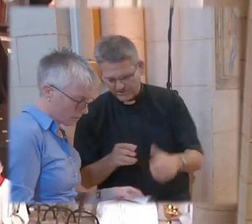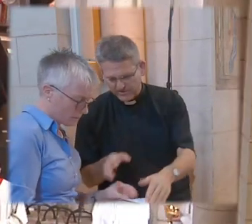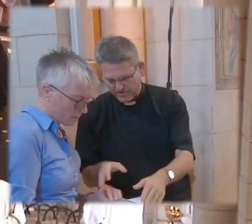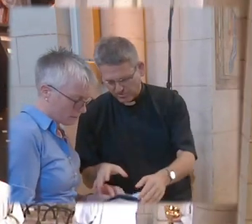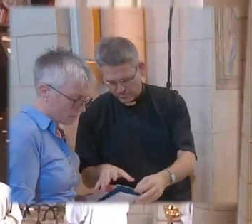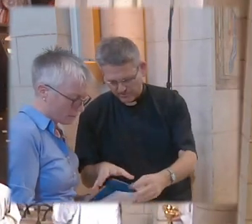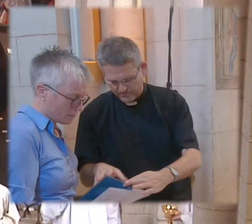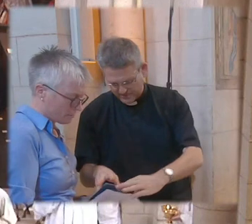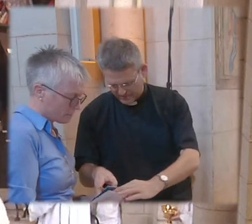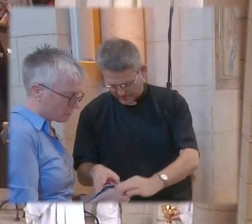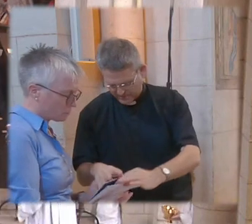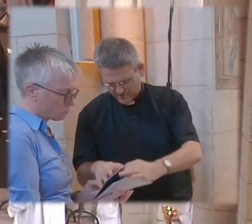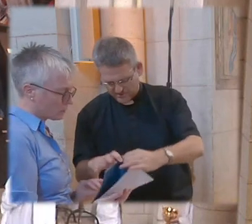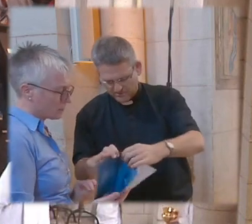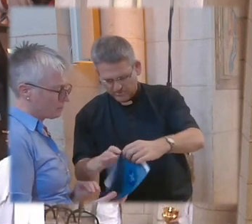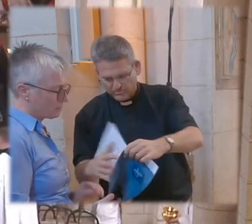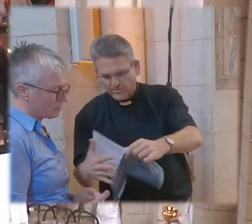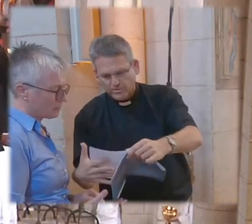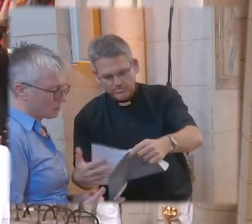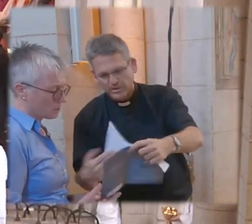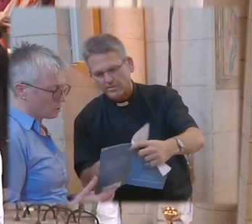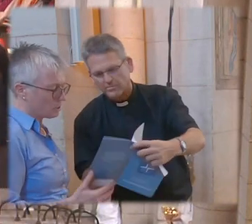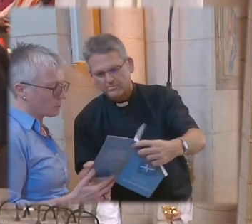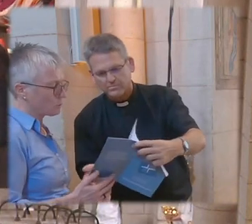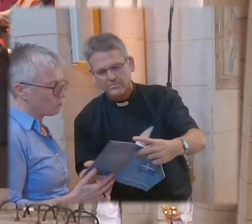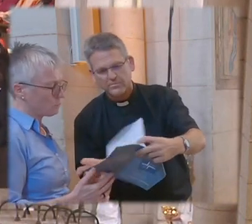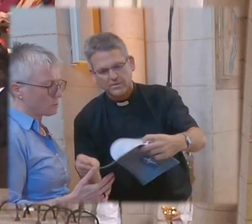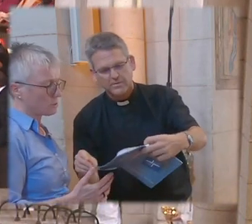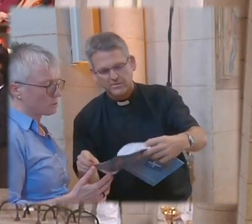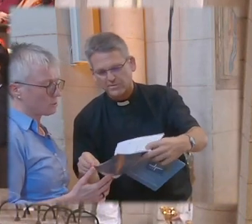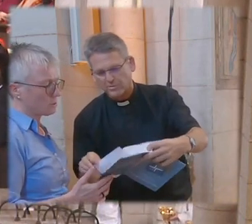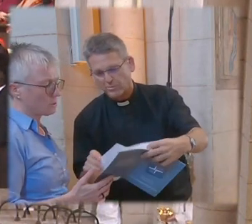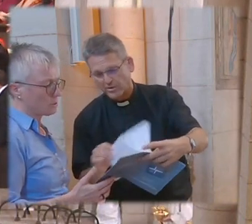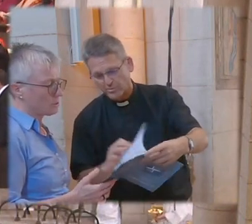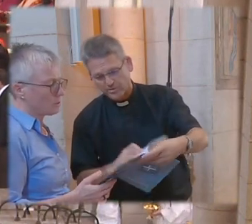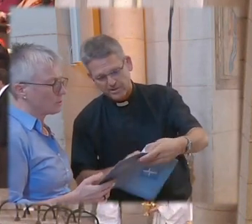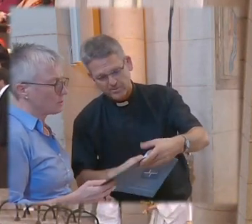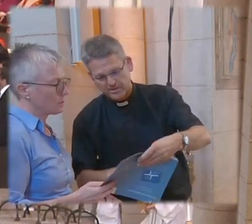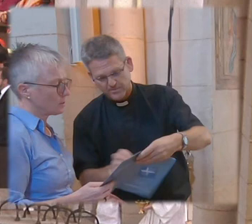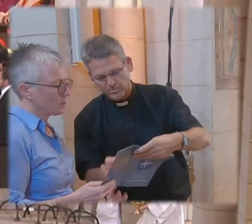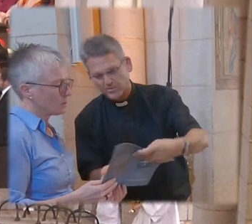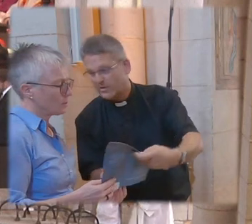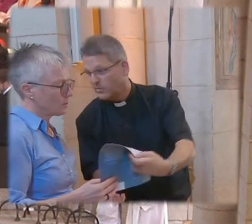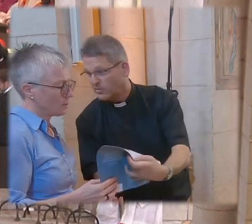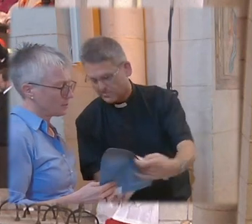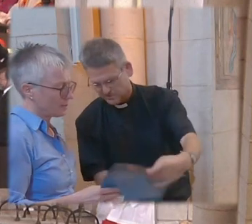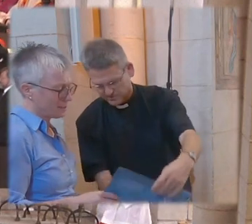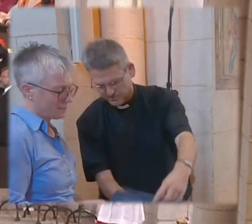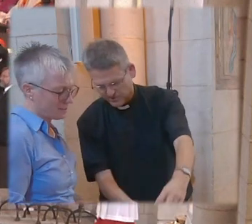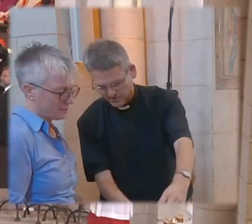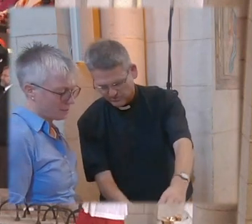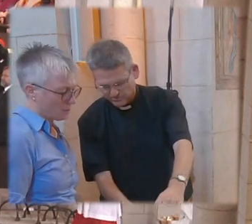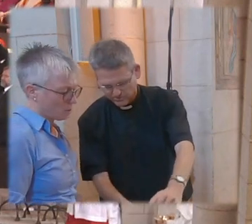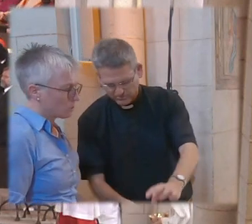Zur Gabenbereitung singen Gemeinde und Chor das Lied aus dem Gotteslob: Herr, du bist mein Leben.